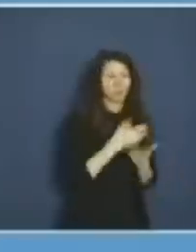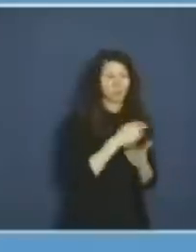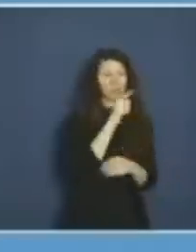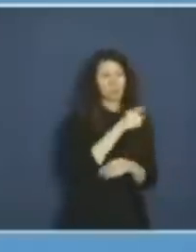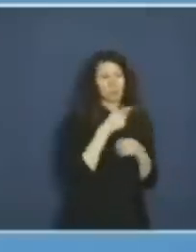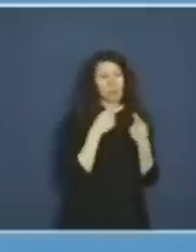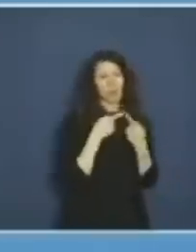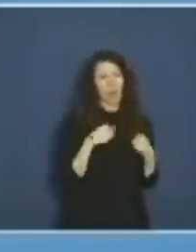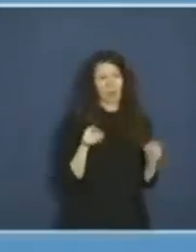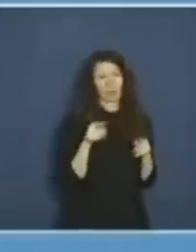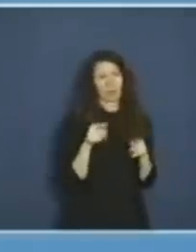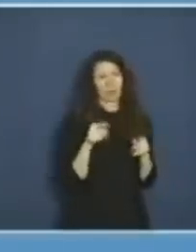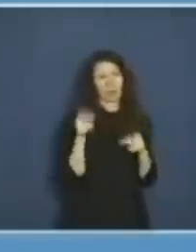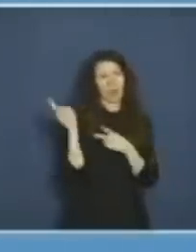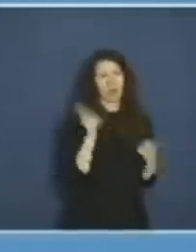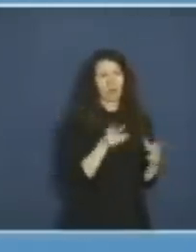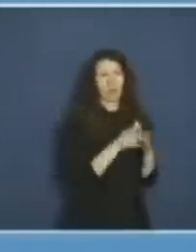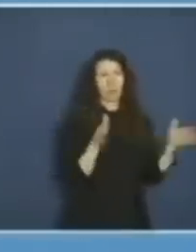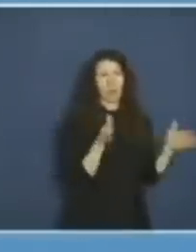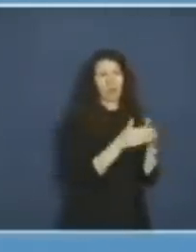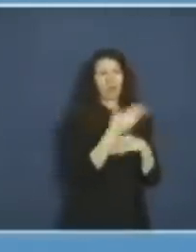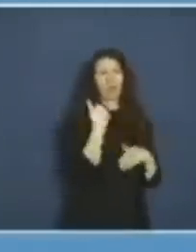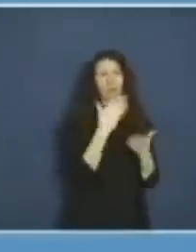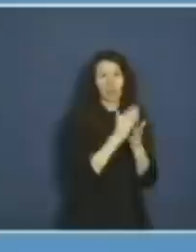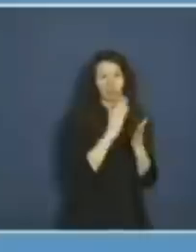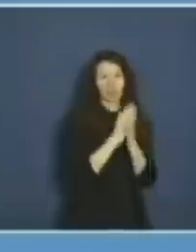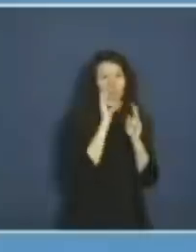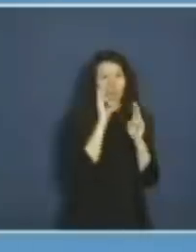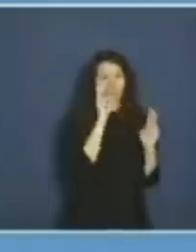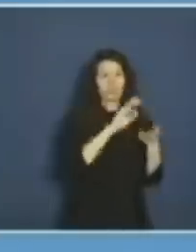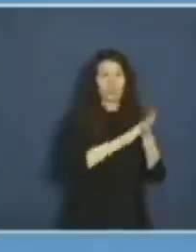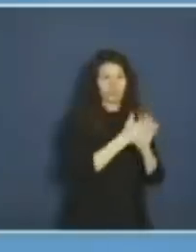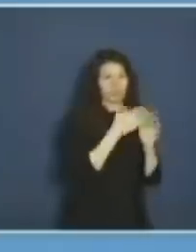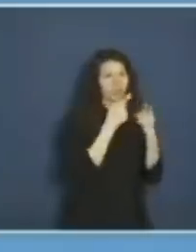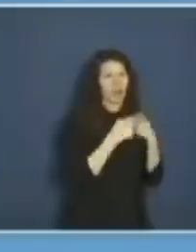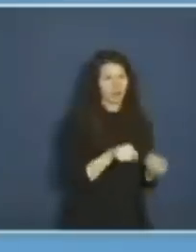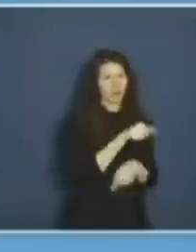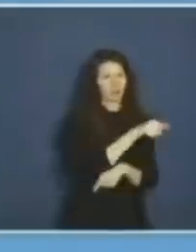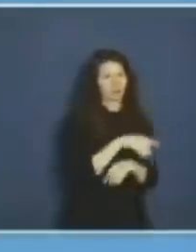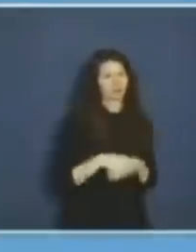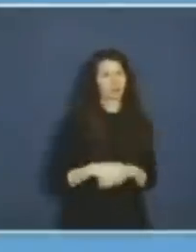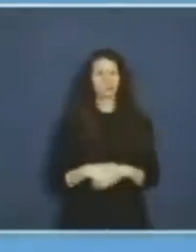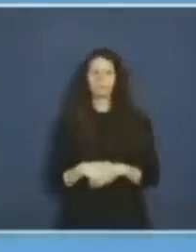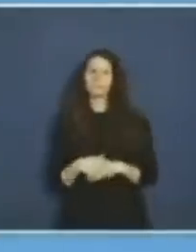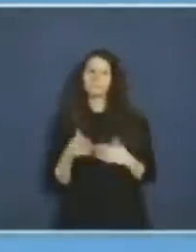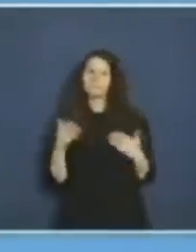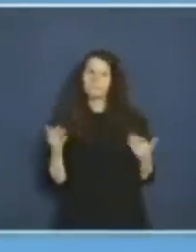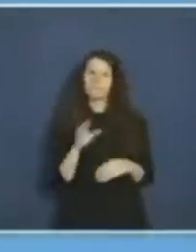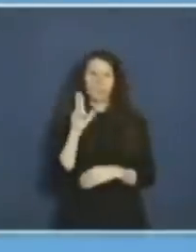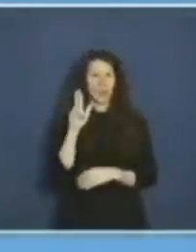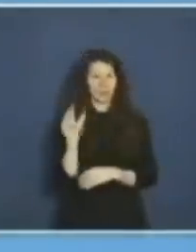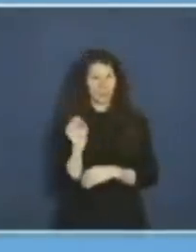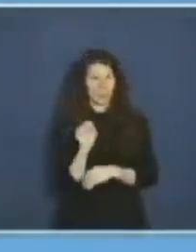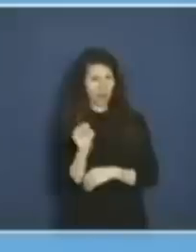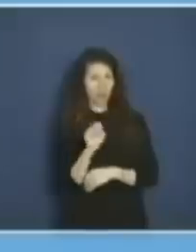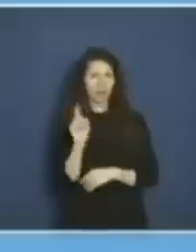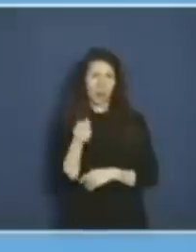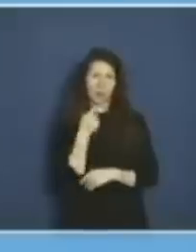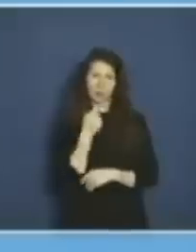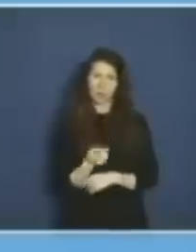Liefermengen möglicherweise auch schon im Vorfeld dann zu vereinbaren. Und wir haben, das hat Herr Seibert auch ausgeführt, wir haben natürlich